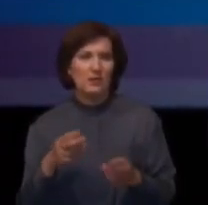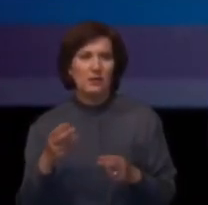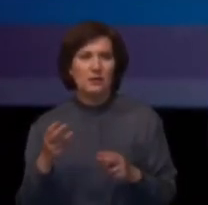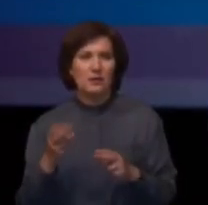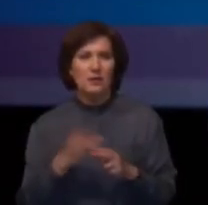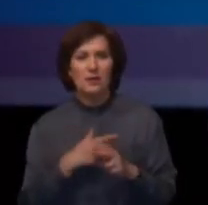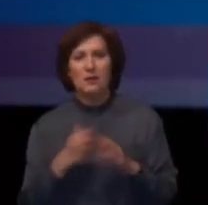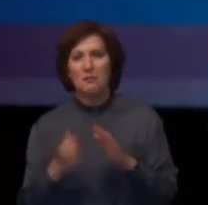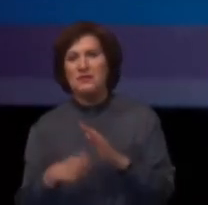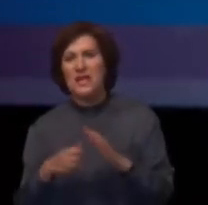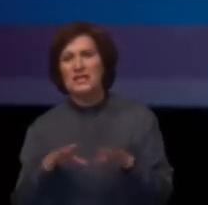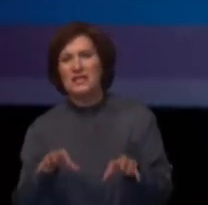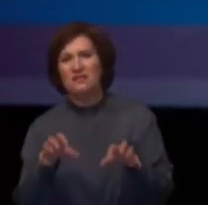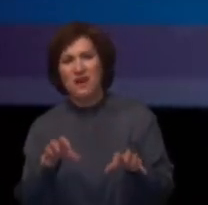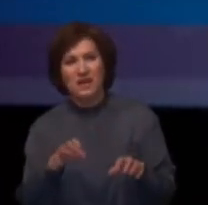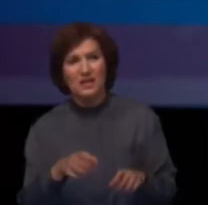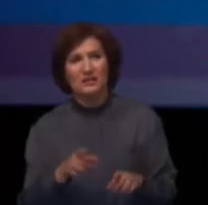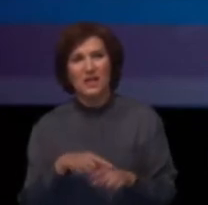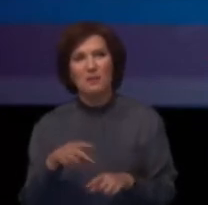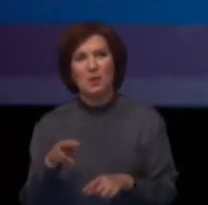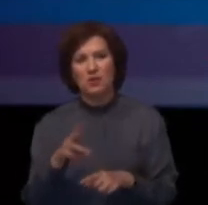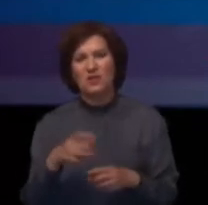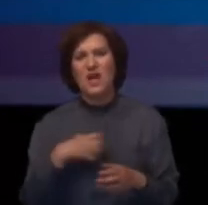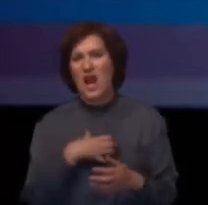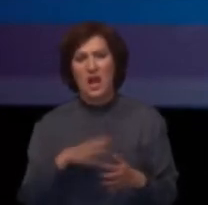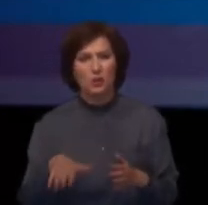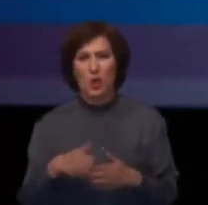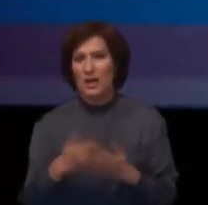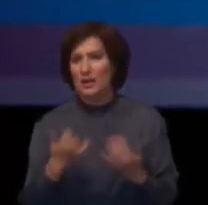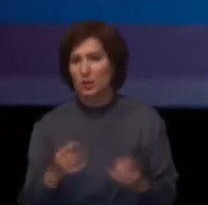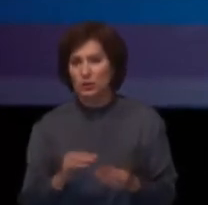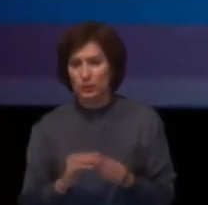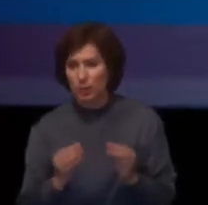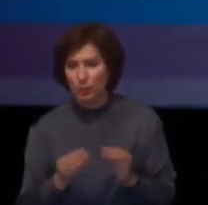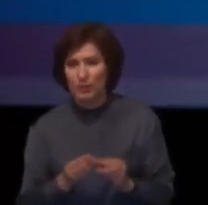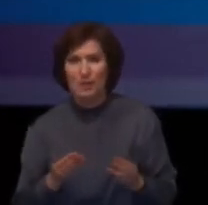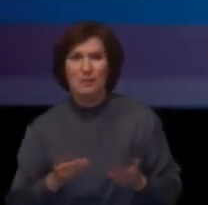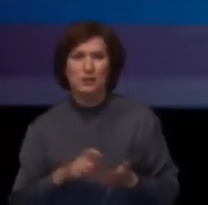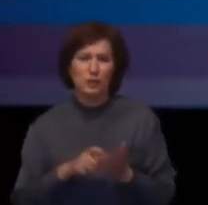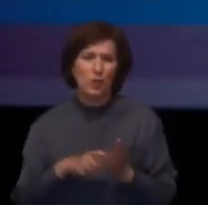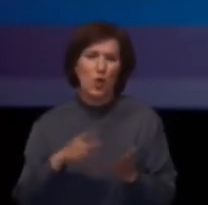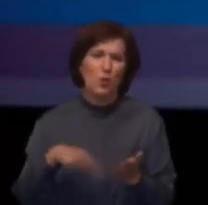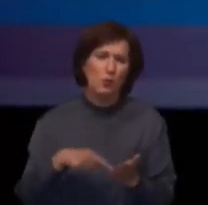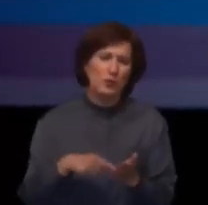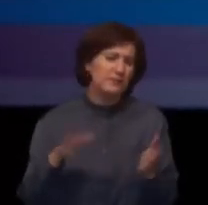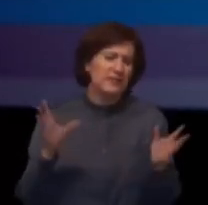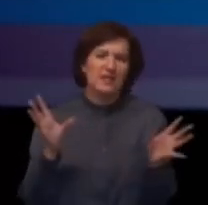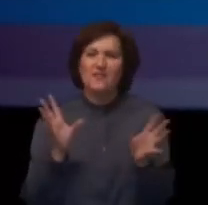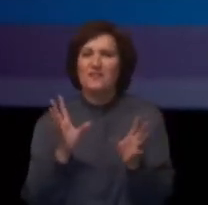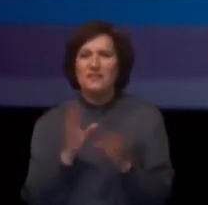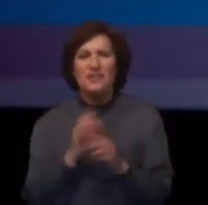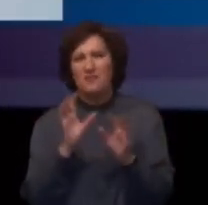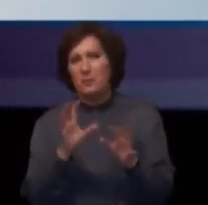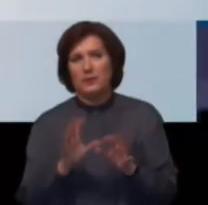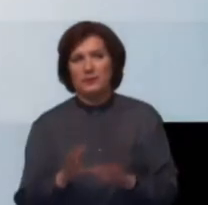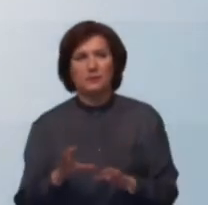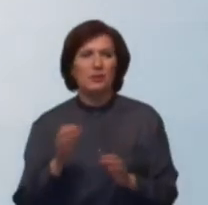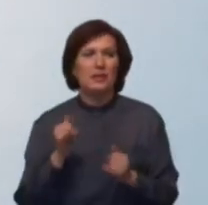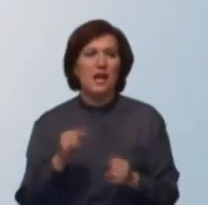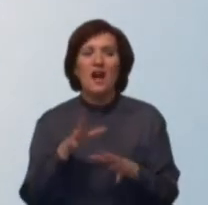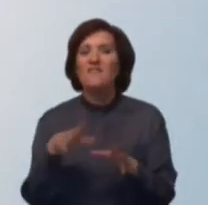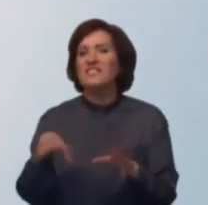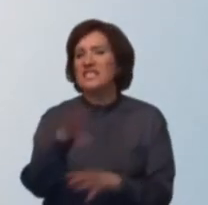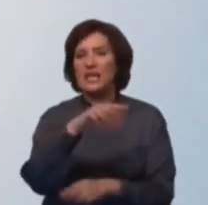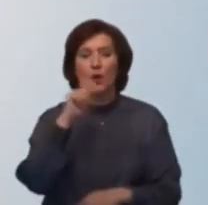безхатні тварини, яка теж для Миколаєва і там актуальною досі проблемою, житло, комунальне, ну це ж в принципі для